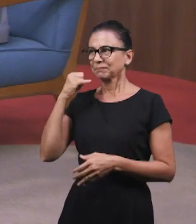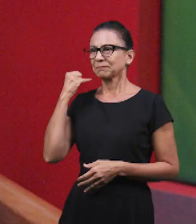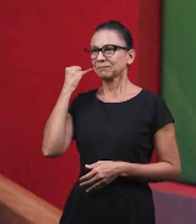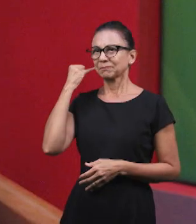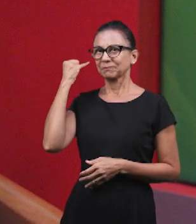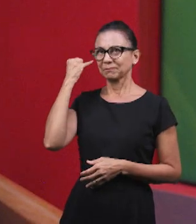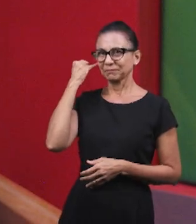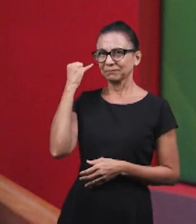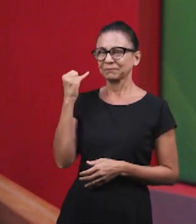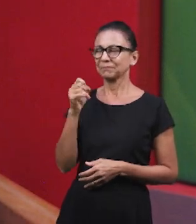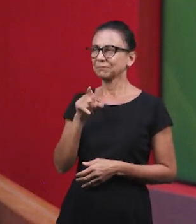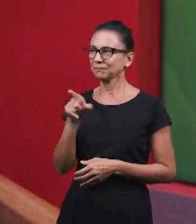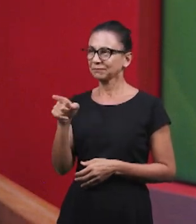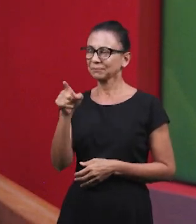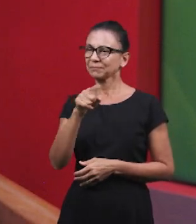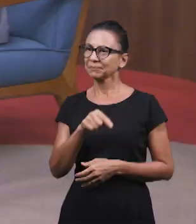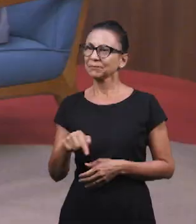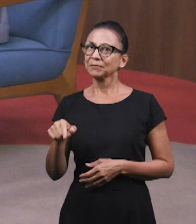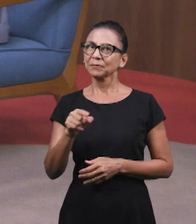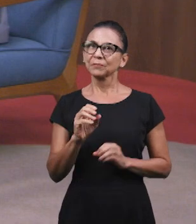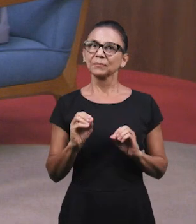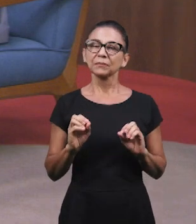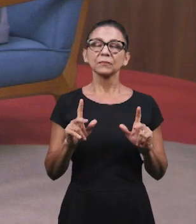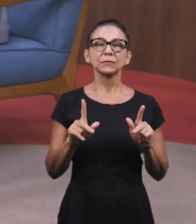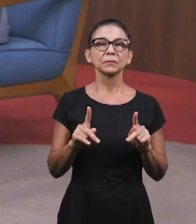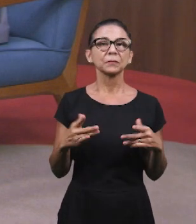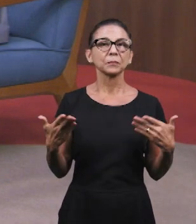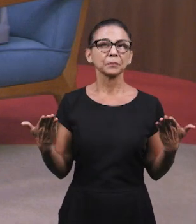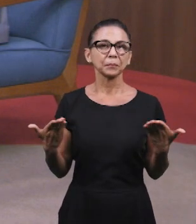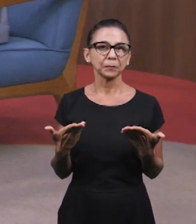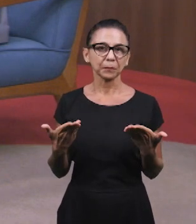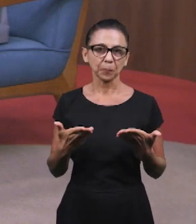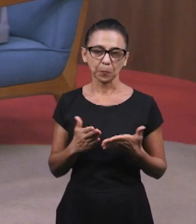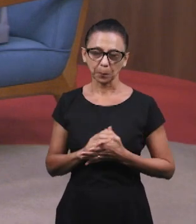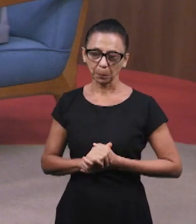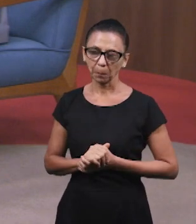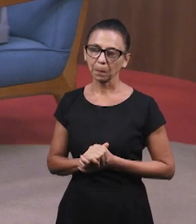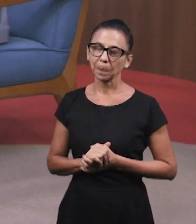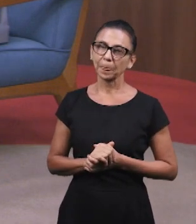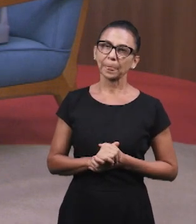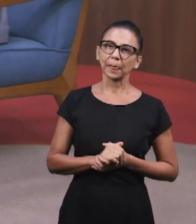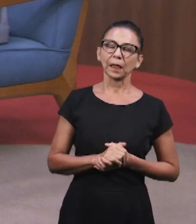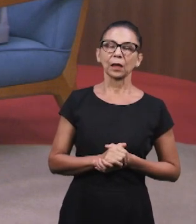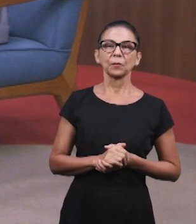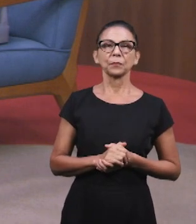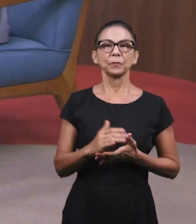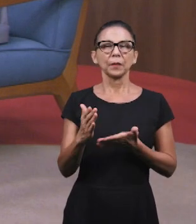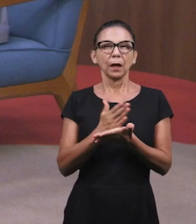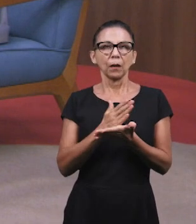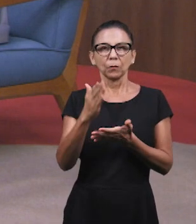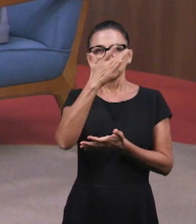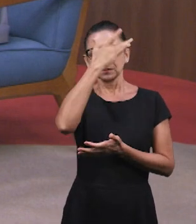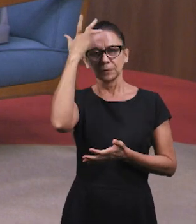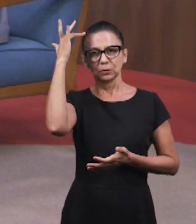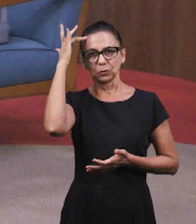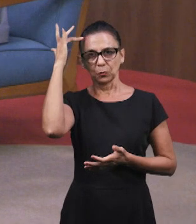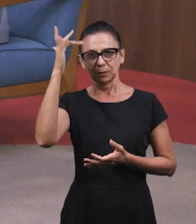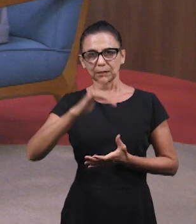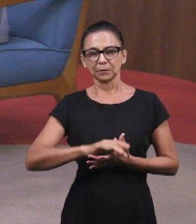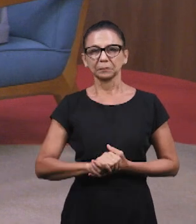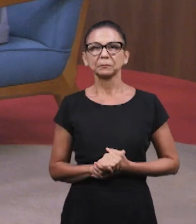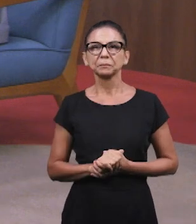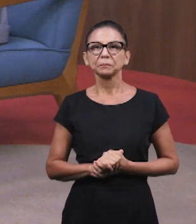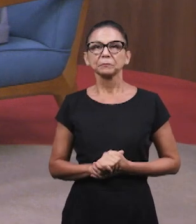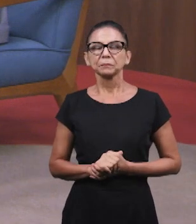bienvenue. Merci Josias, la paix du Seigneur, la paix du Seigneur à tous. Très bien. Euh, je disais que j'allais apporter